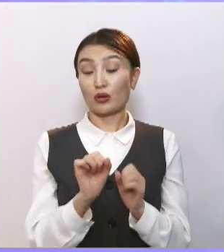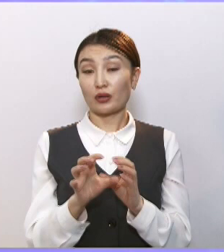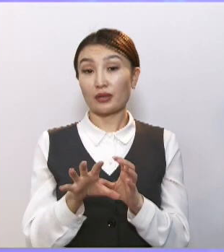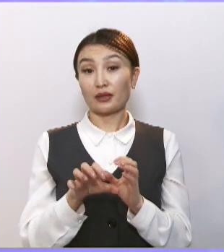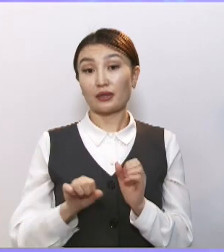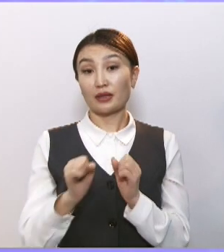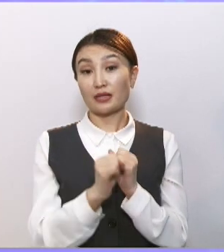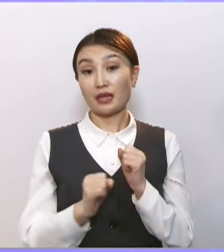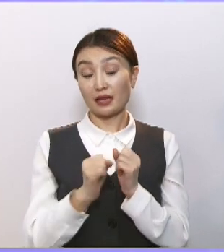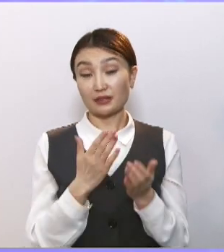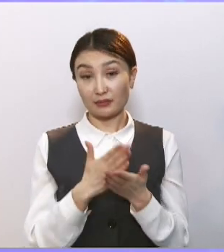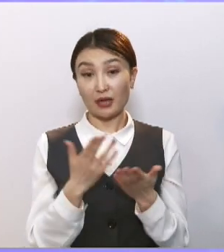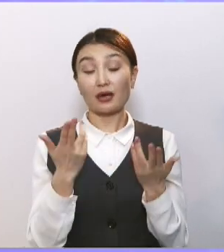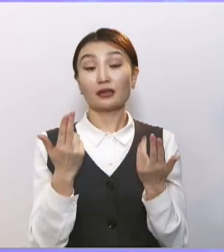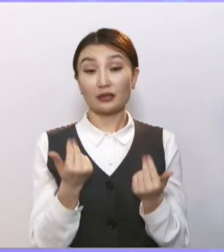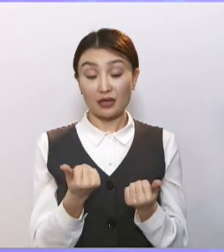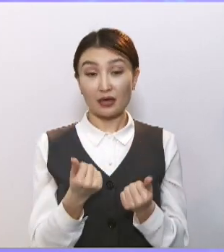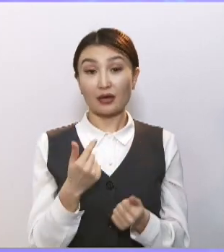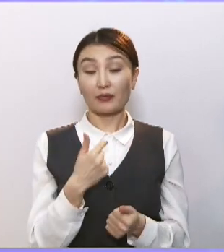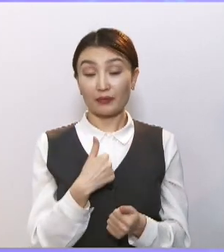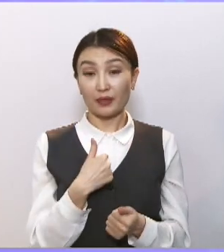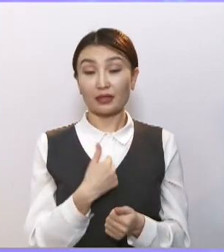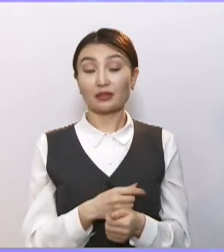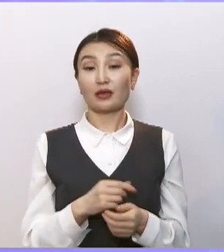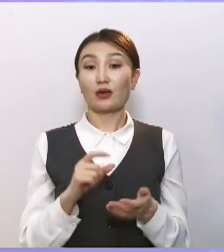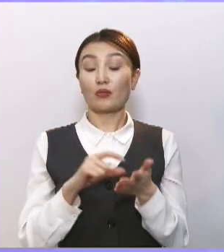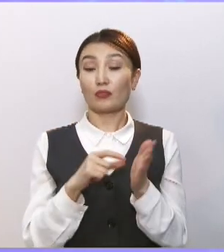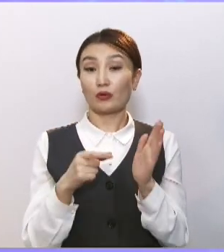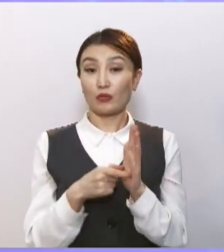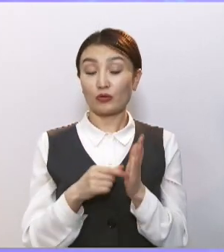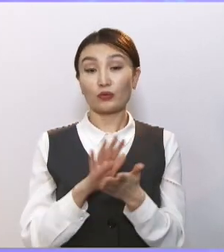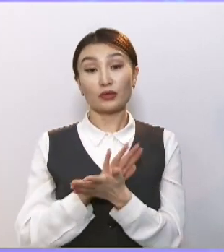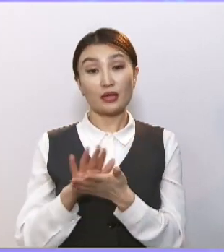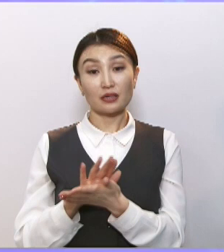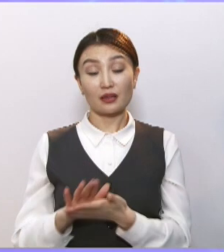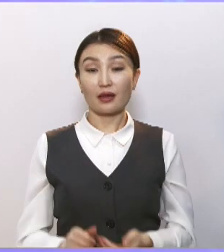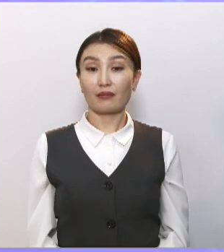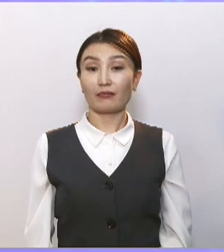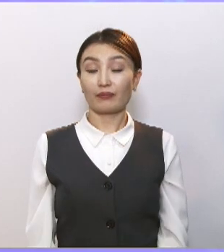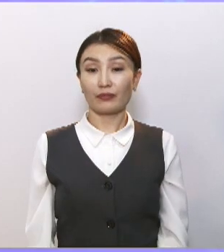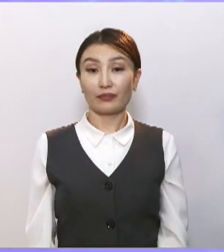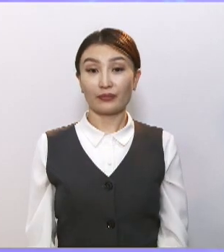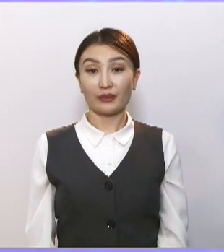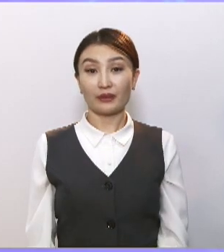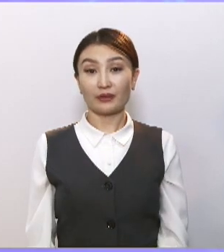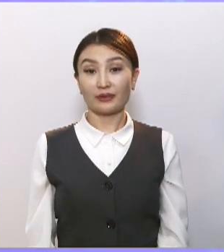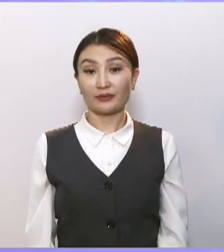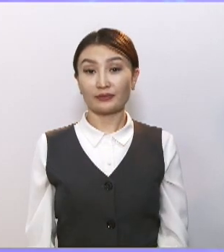Ооба, мен чаң соргуч менен бөлмөнү тазалаймын.